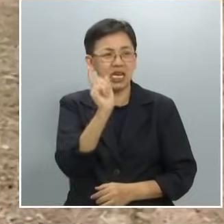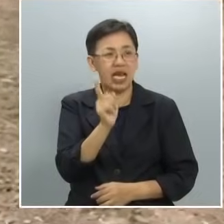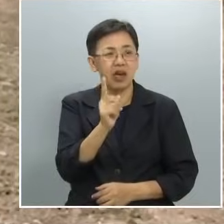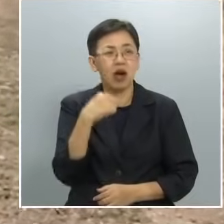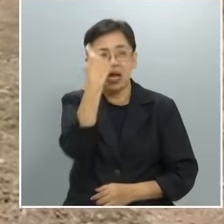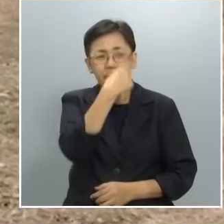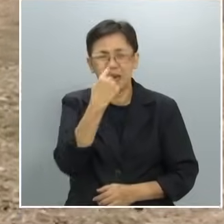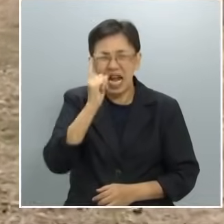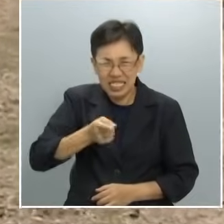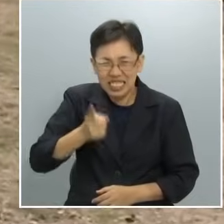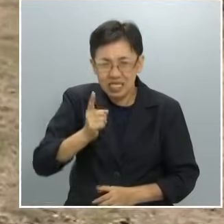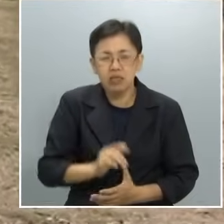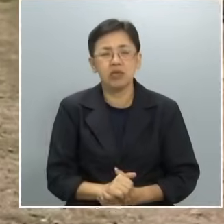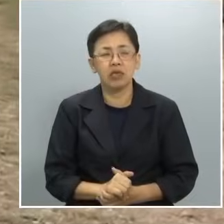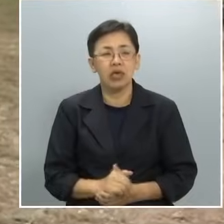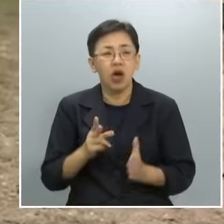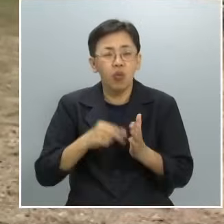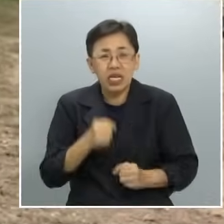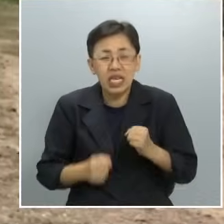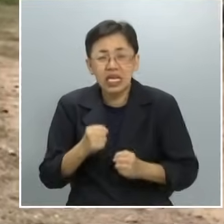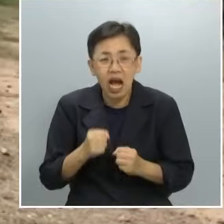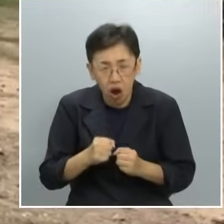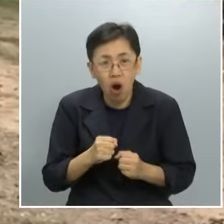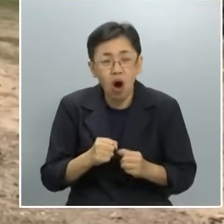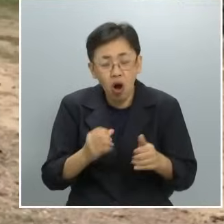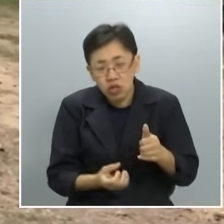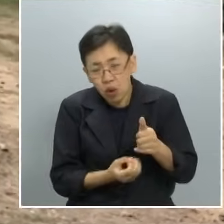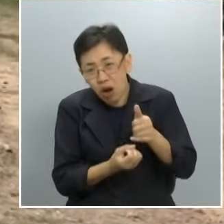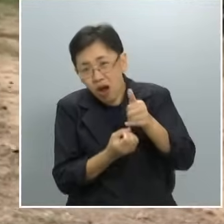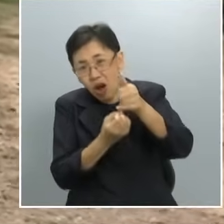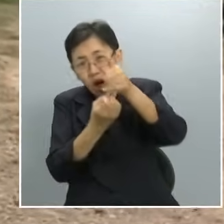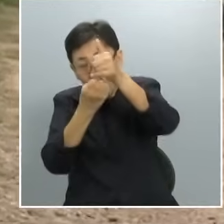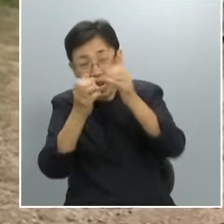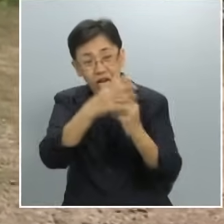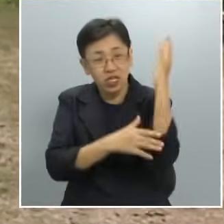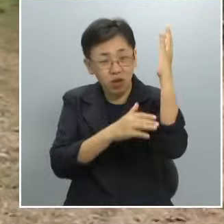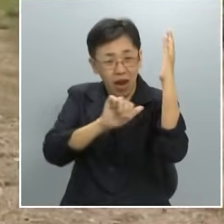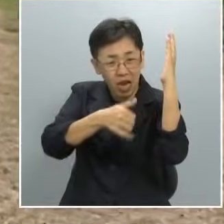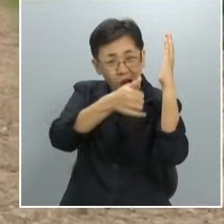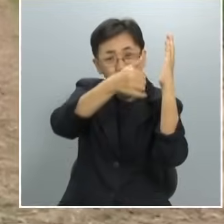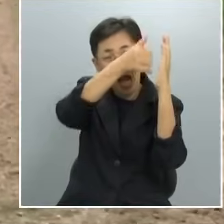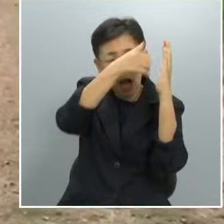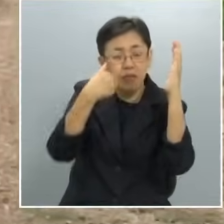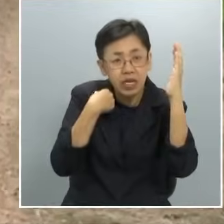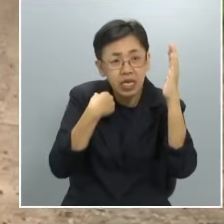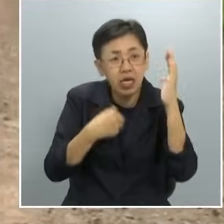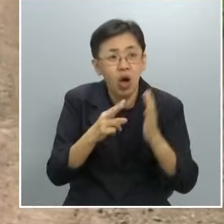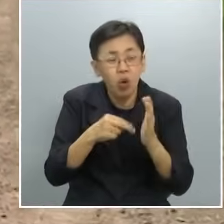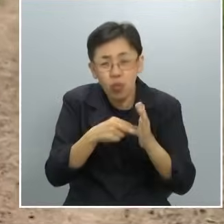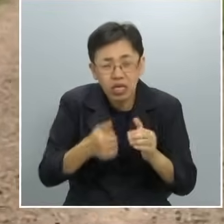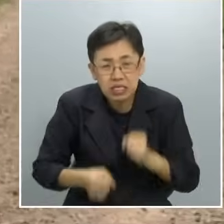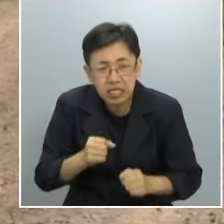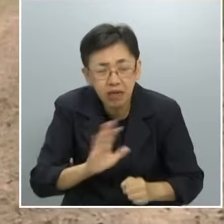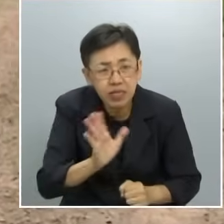นแท้ๆแถมตอนที่หนีมันลอยขึ้นไปอยู่บนยอดไม้มันไม่ได้วิ่งหนีไปตามรั้วและแถวนี้ไม่เคยมีขโม